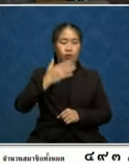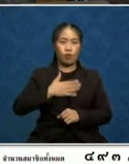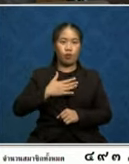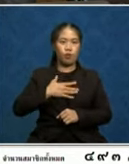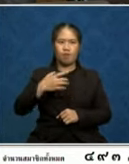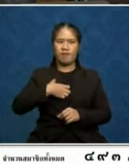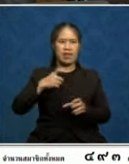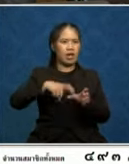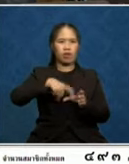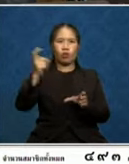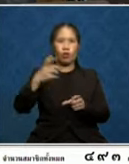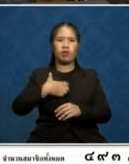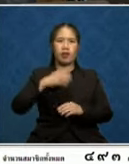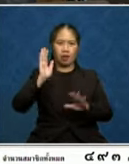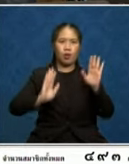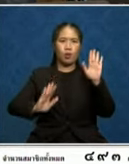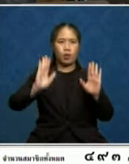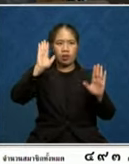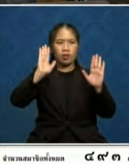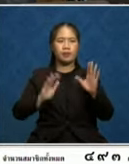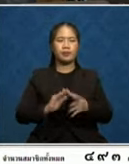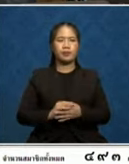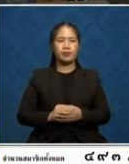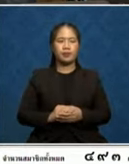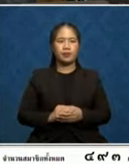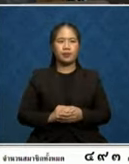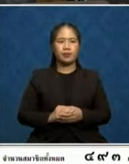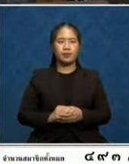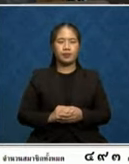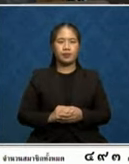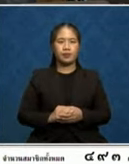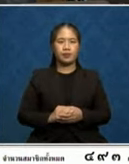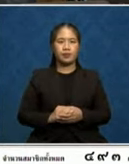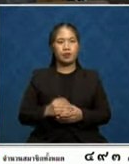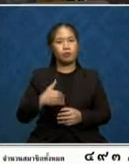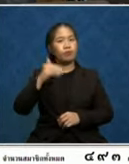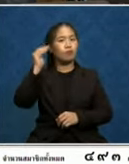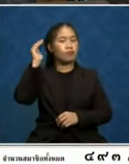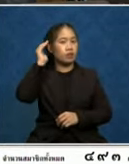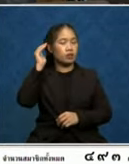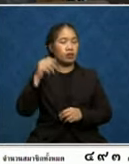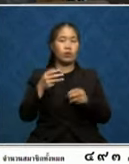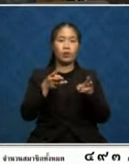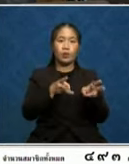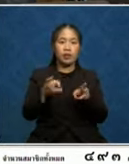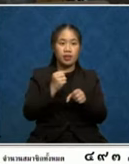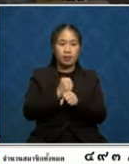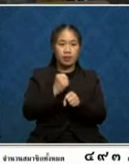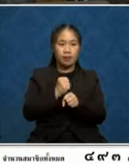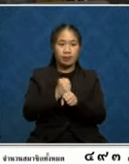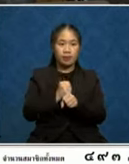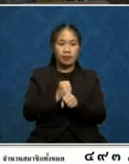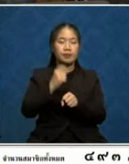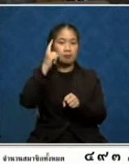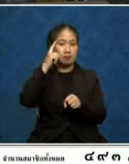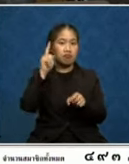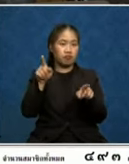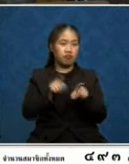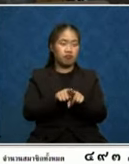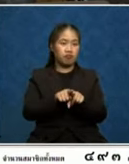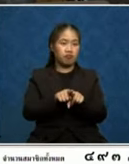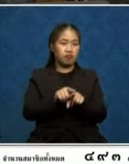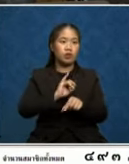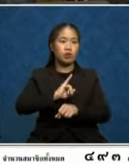อยากใหถอวิธีการททำตนี้ชอบแล้โยต!..